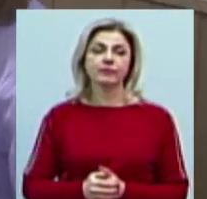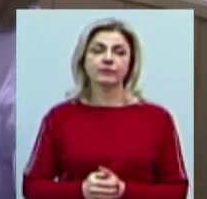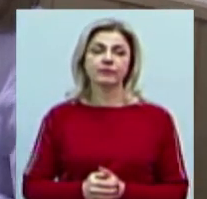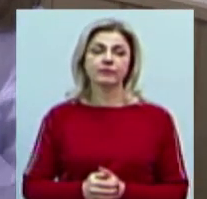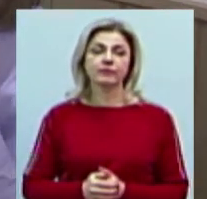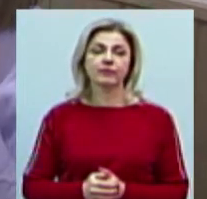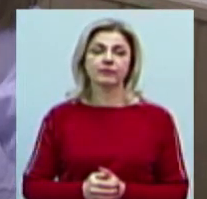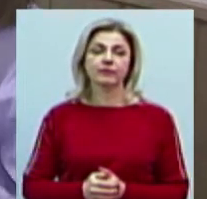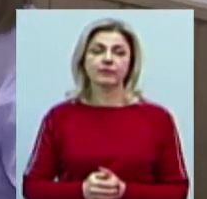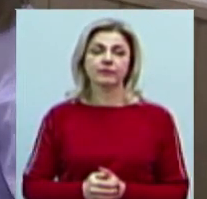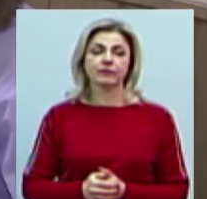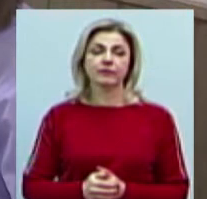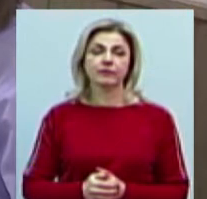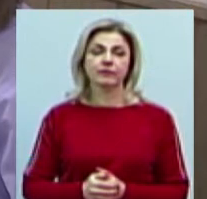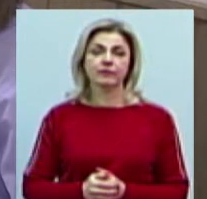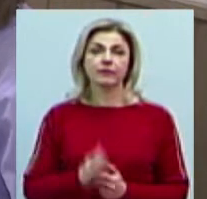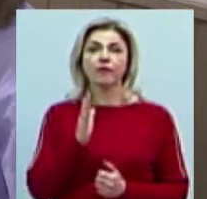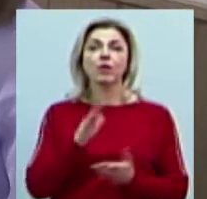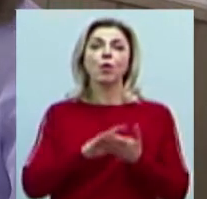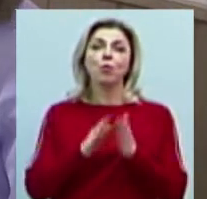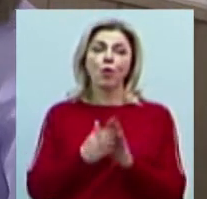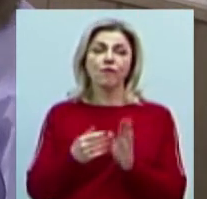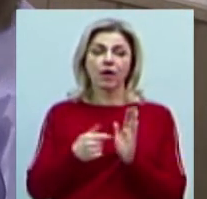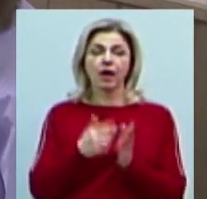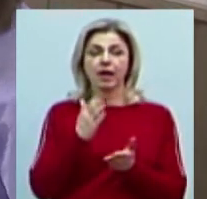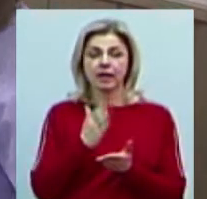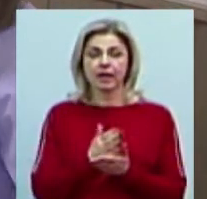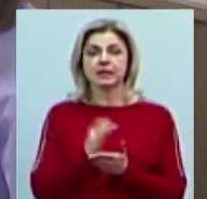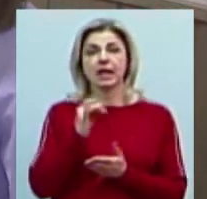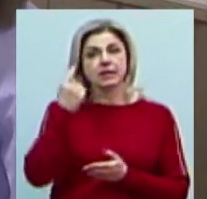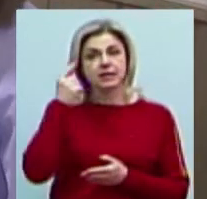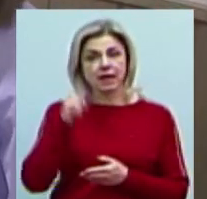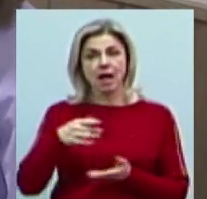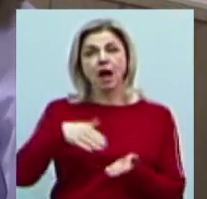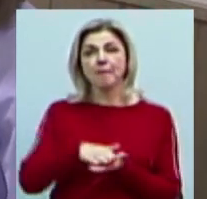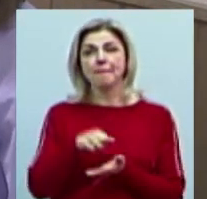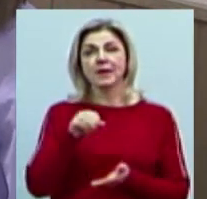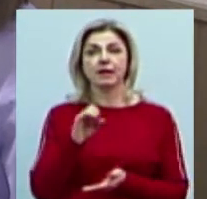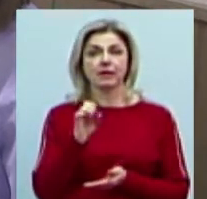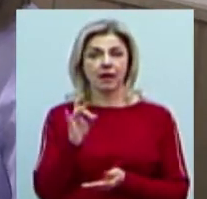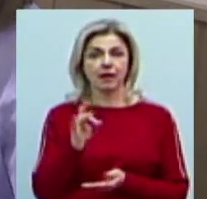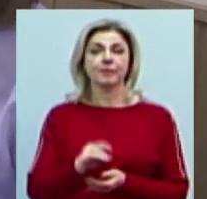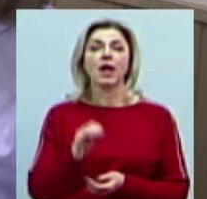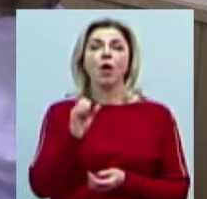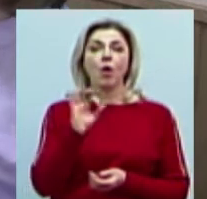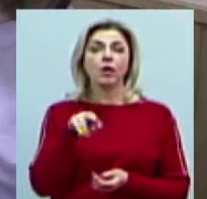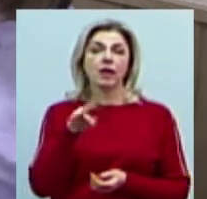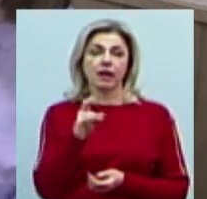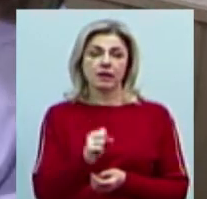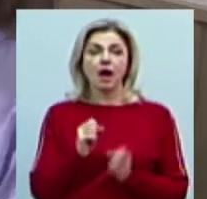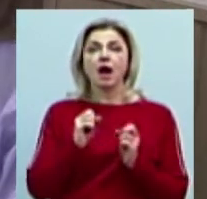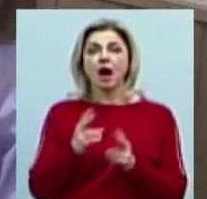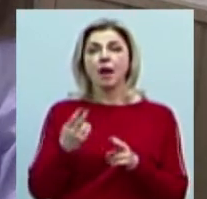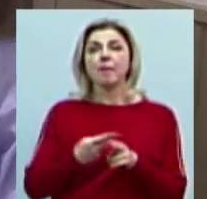Так, ну у вимогах там є і знання ПК, і знання принтеру. Олена Руснак на обліку як